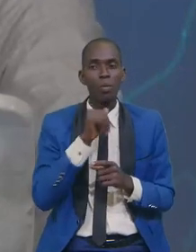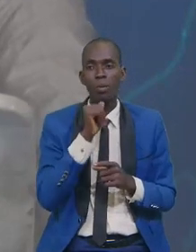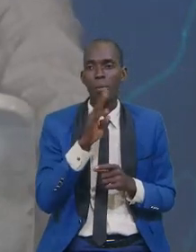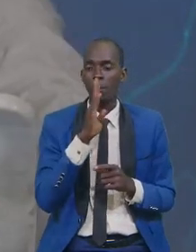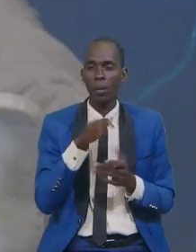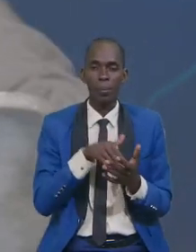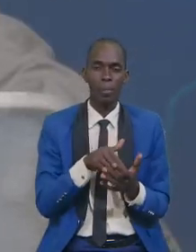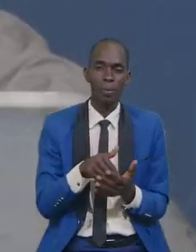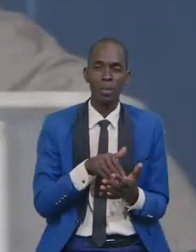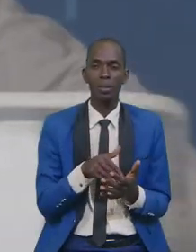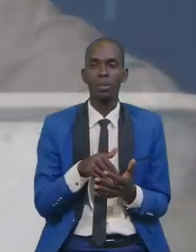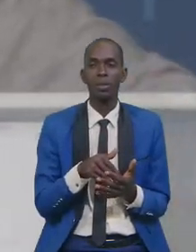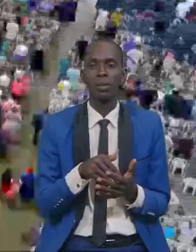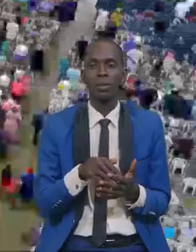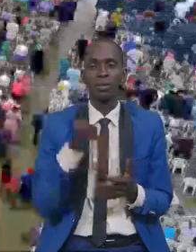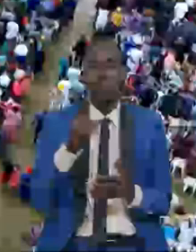Ils ne se fatiguent pas.